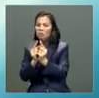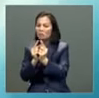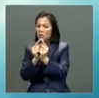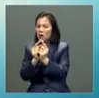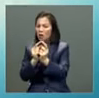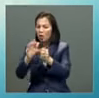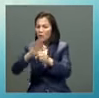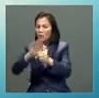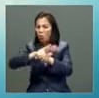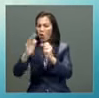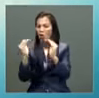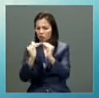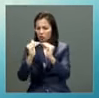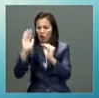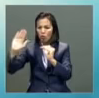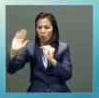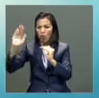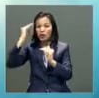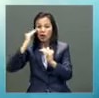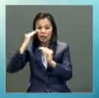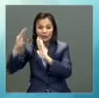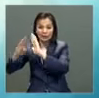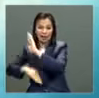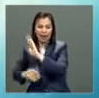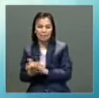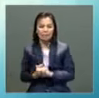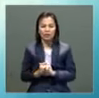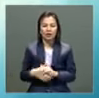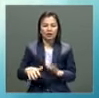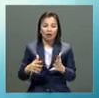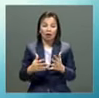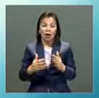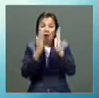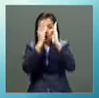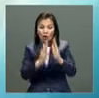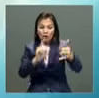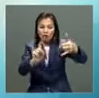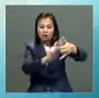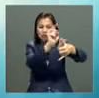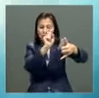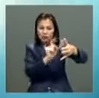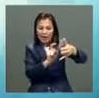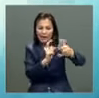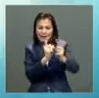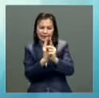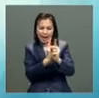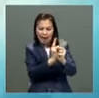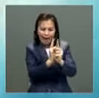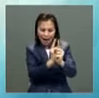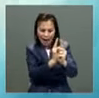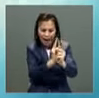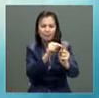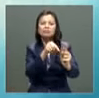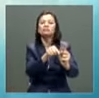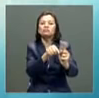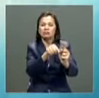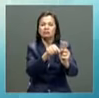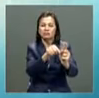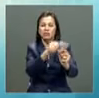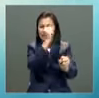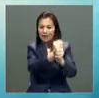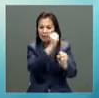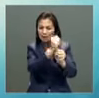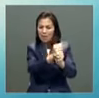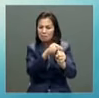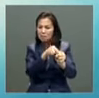การติดตามตัวบุคคลอย่างเคร่งครัดทั้งหลายเนี่ยอันนี้เรายังค่อนข้างที่จะ